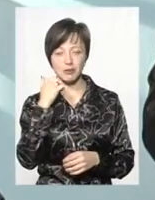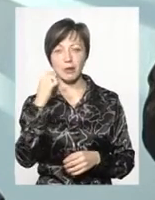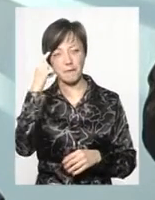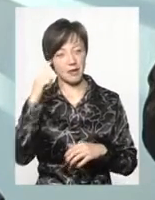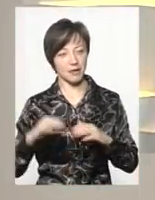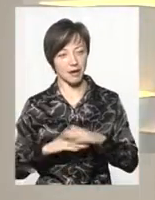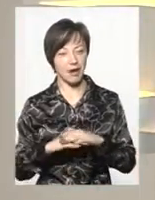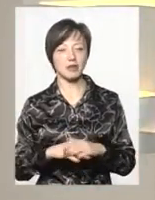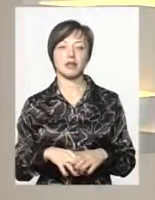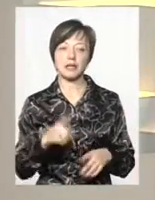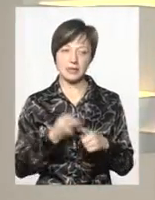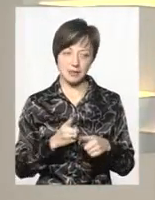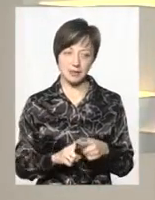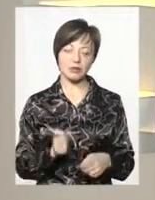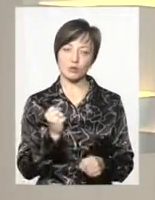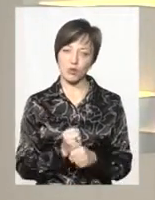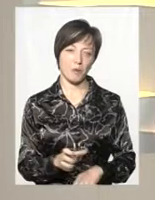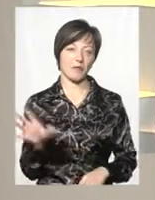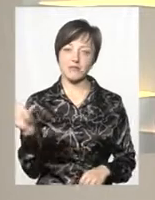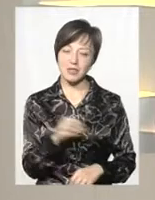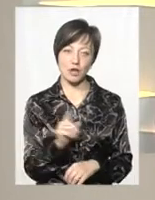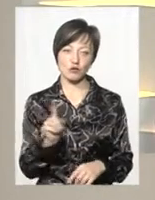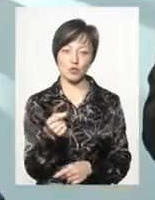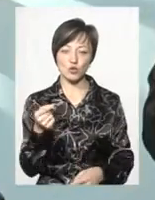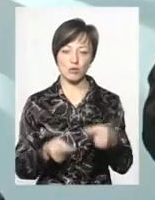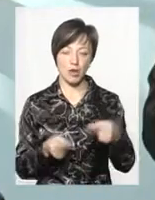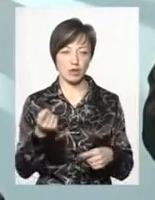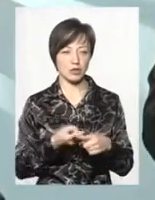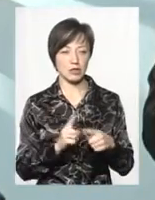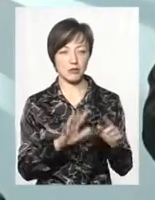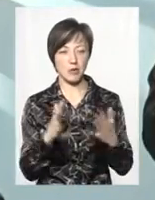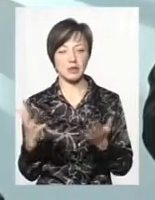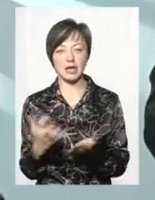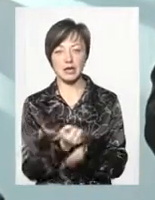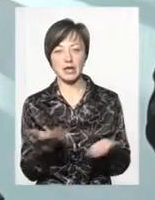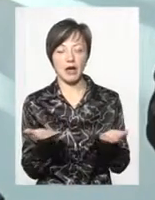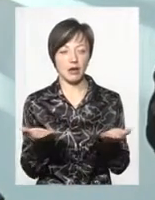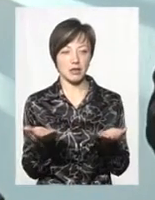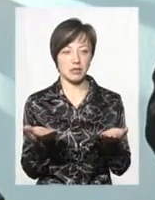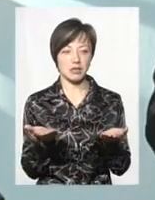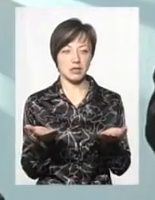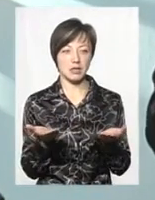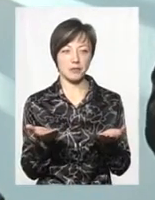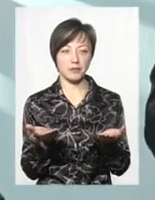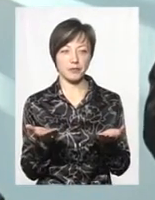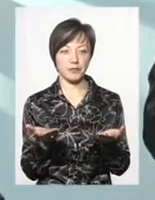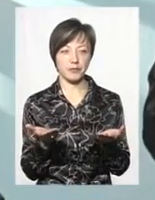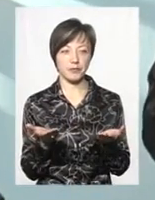зробить все, щоб, як кажуть, суперечити цим моментам і знайти якісь такі